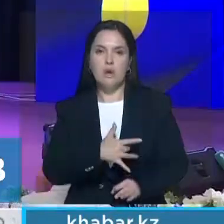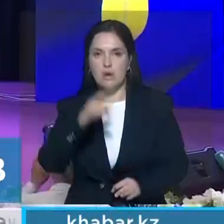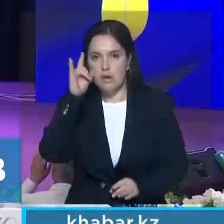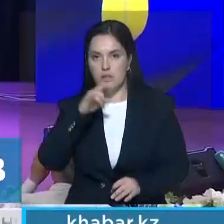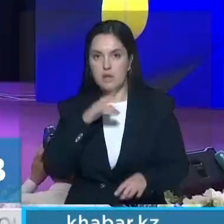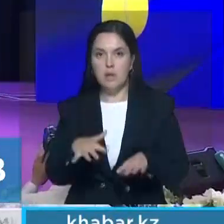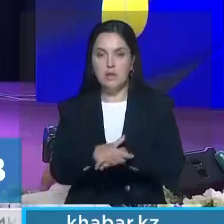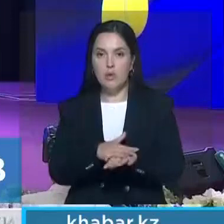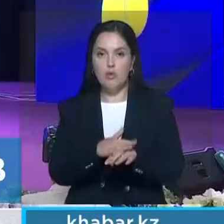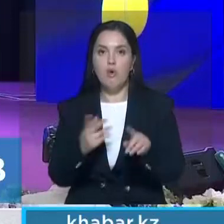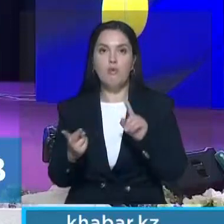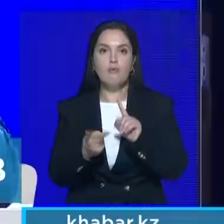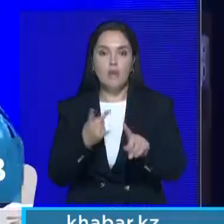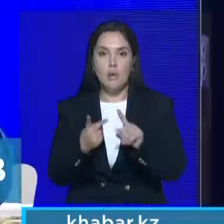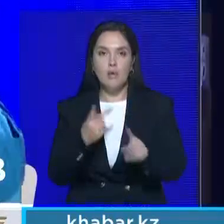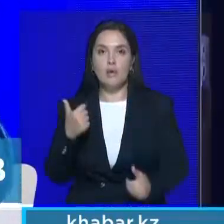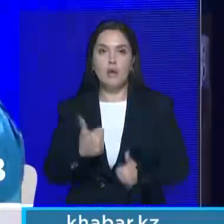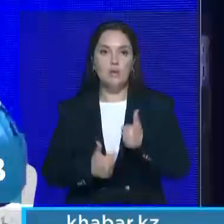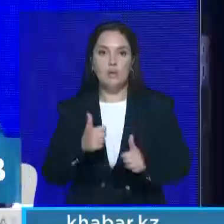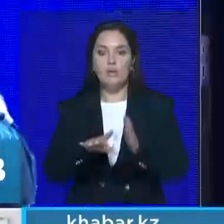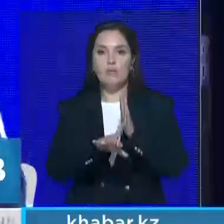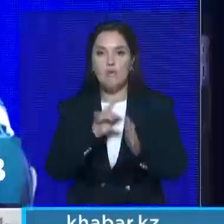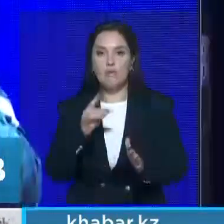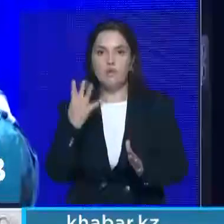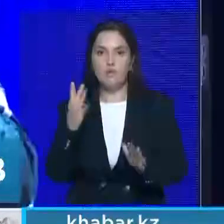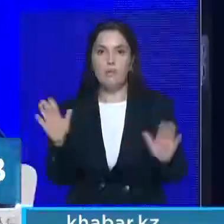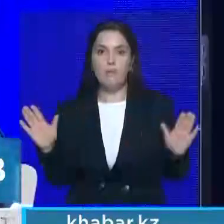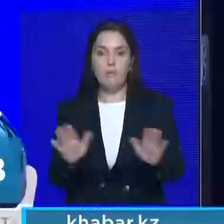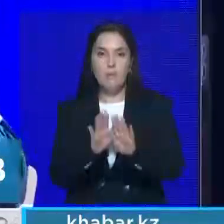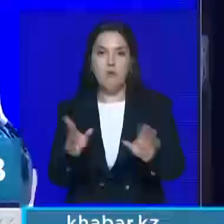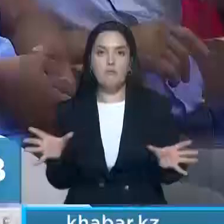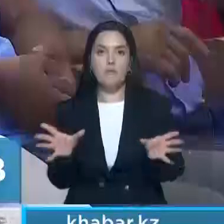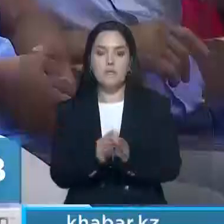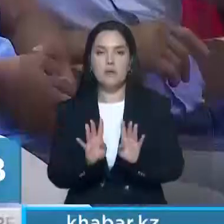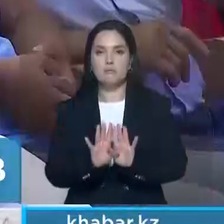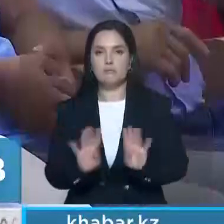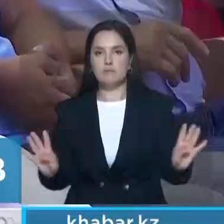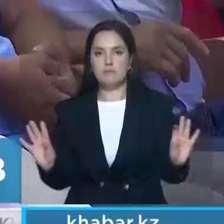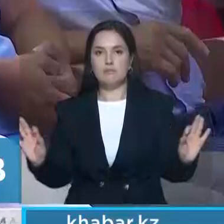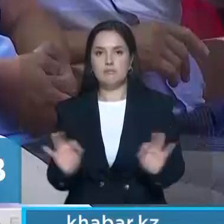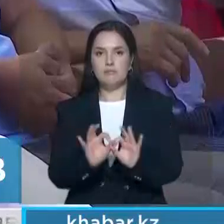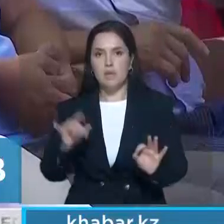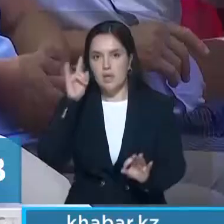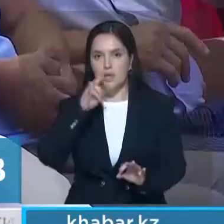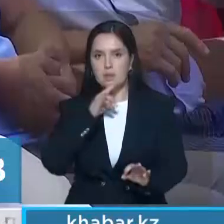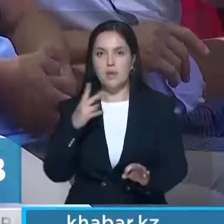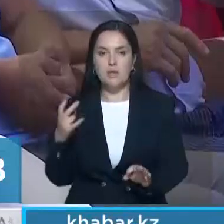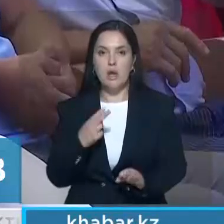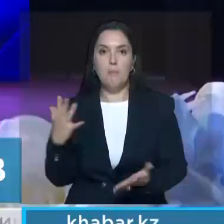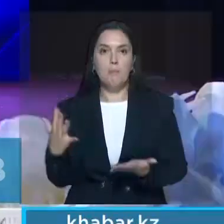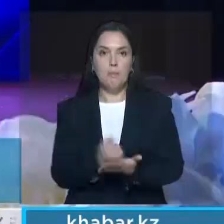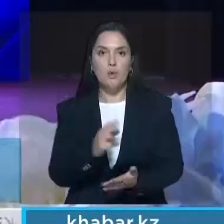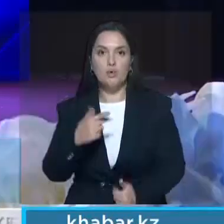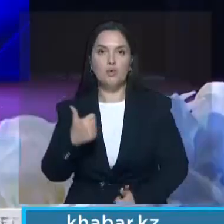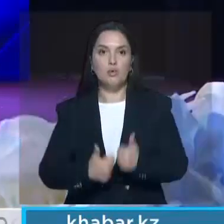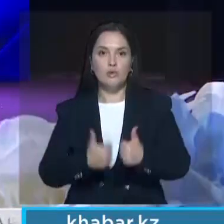казахского народа во втором этапе конкурсанты выберут одно из четырёх произведений и исполнят его вместе с оркестром казахских национальных инструментов